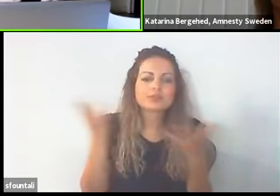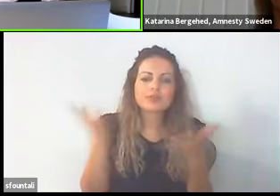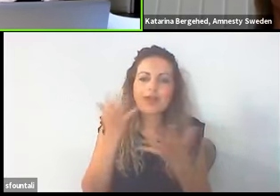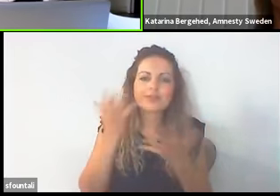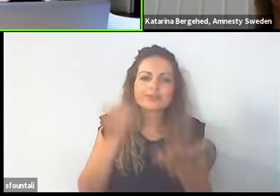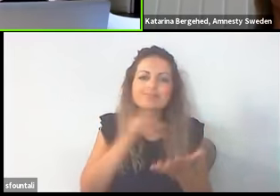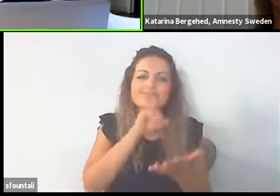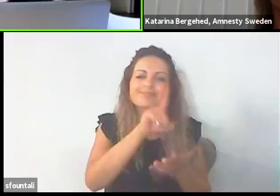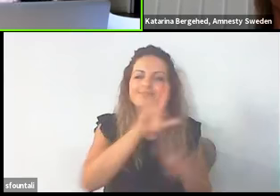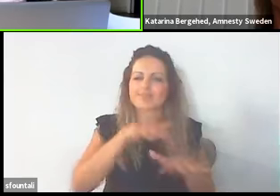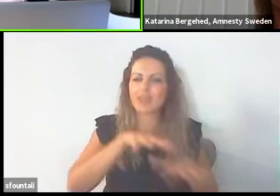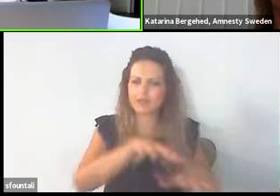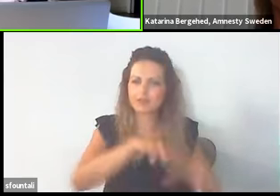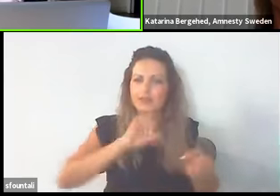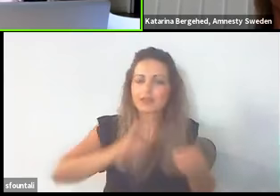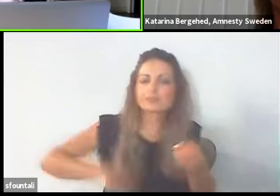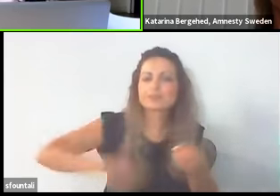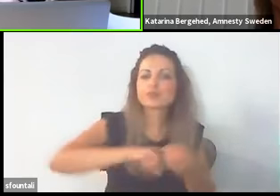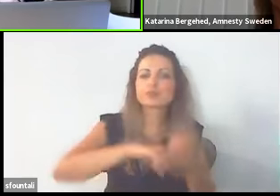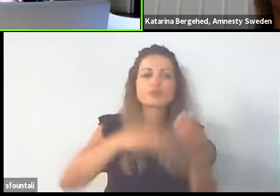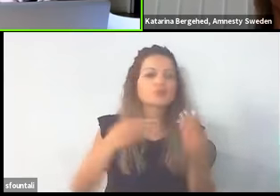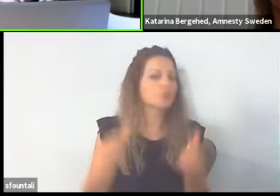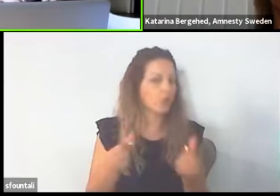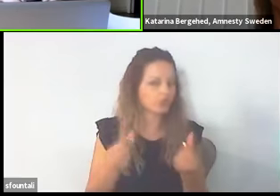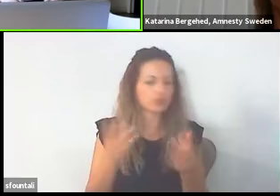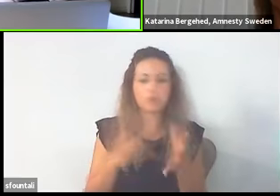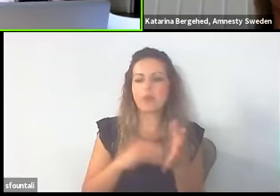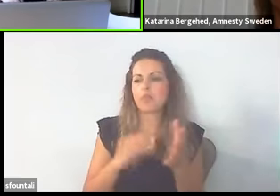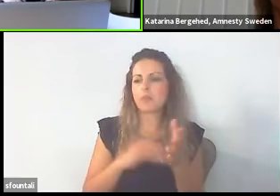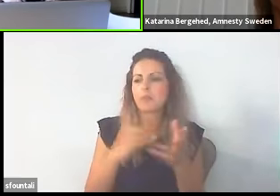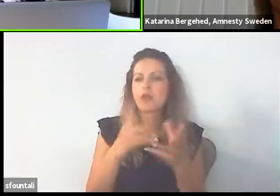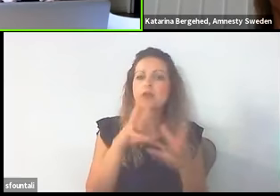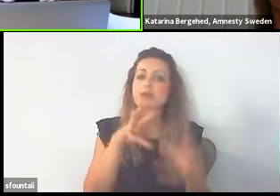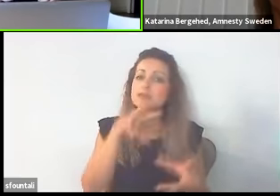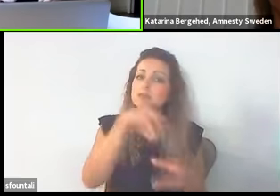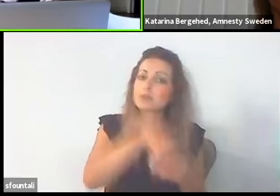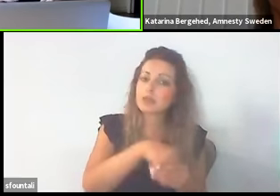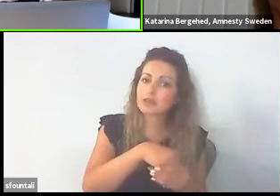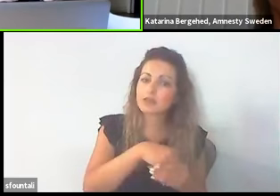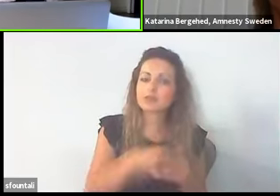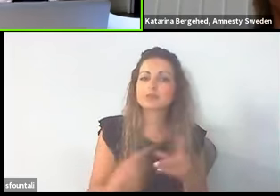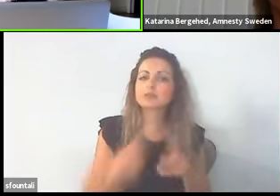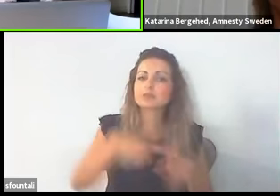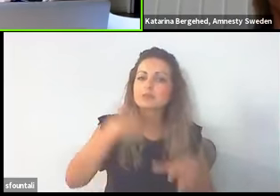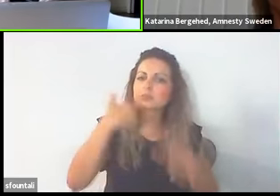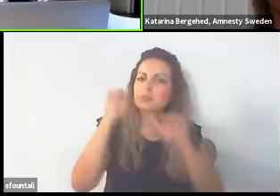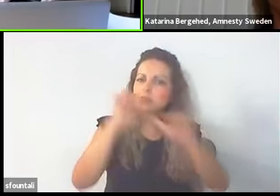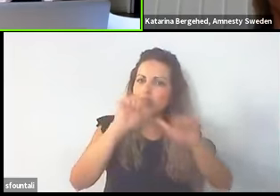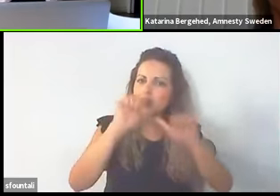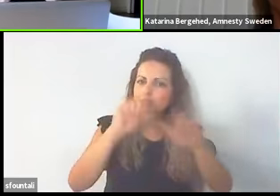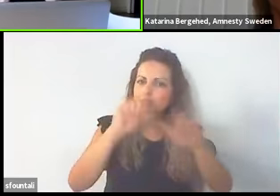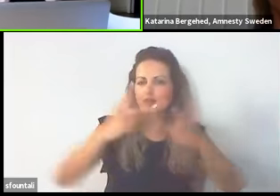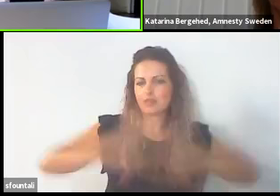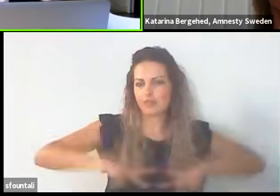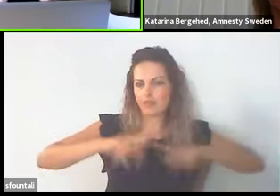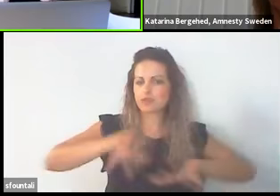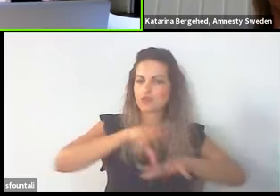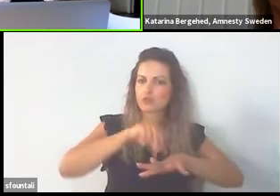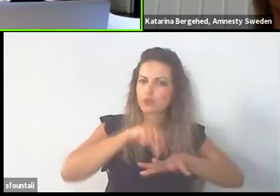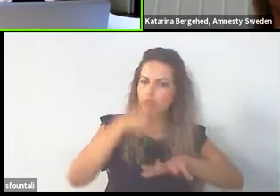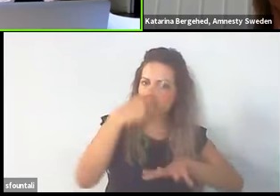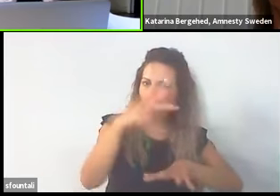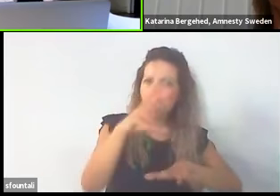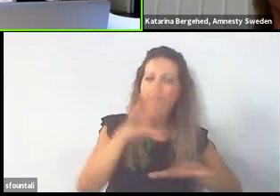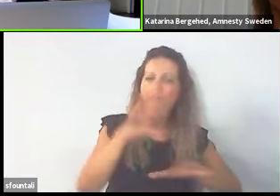αυτή. Συμμετείχε, ας πούμε, και άσκησε πάρα πολλές μορφές πίεσης προς την κυβέρνηση και τους υπεύθυνους λήψης